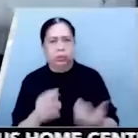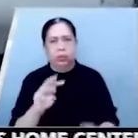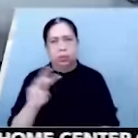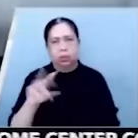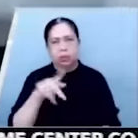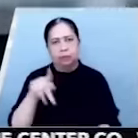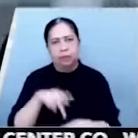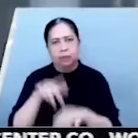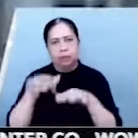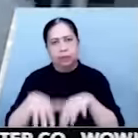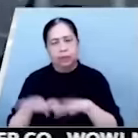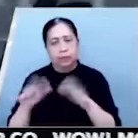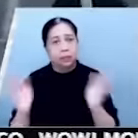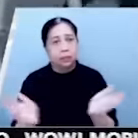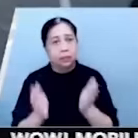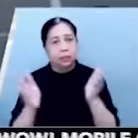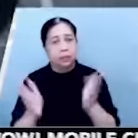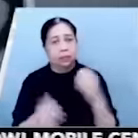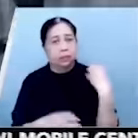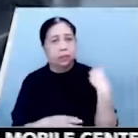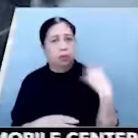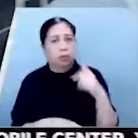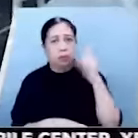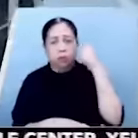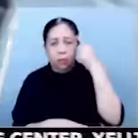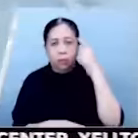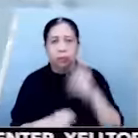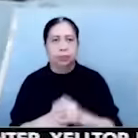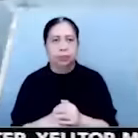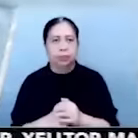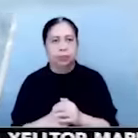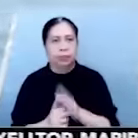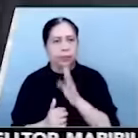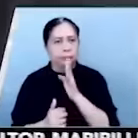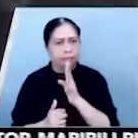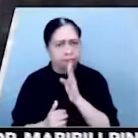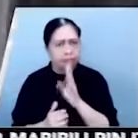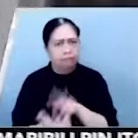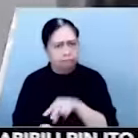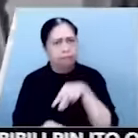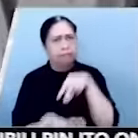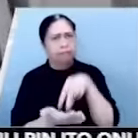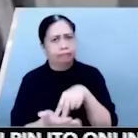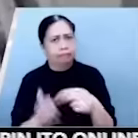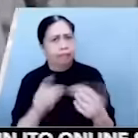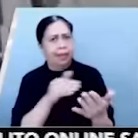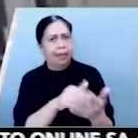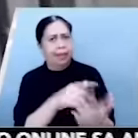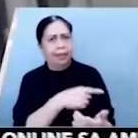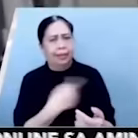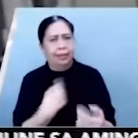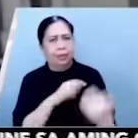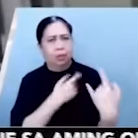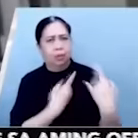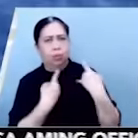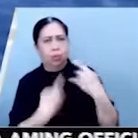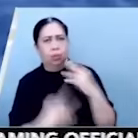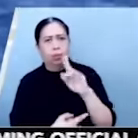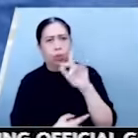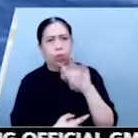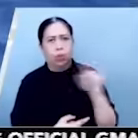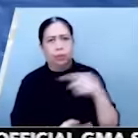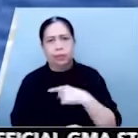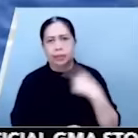din ni Tariela ang mga opisyal ng gobyerno na magsalita at manindigan laban sa mga pambubuli ng China sa mga